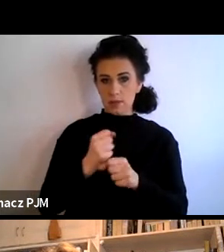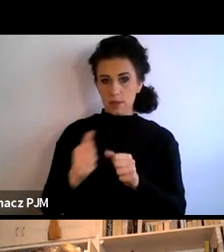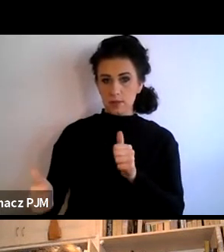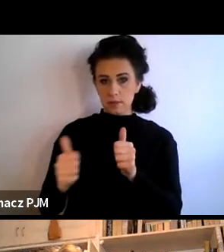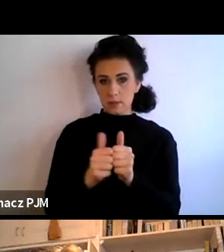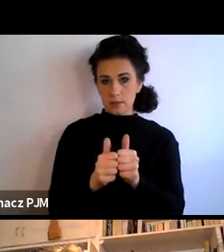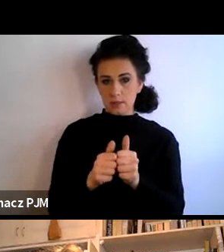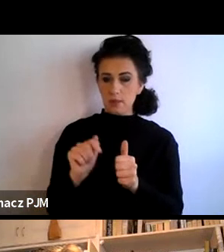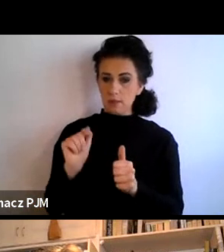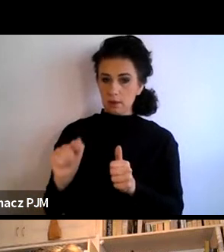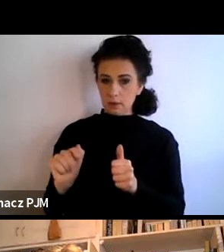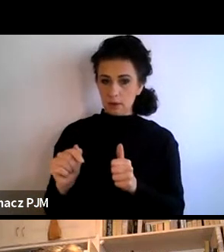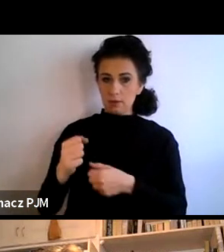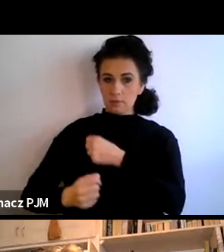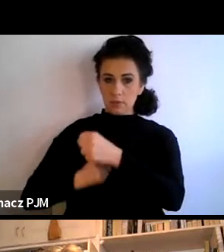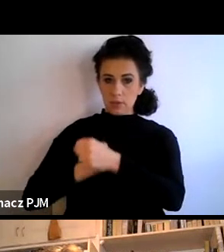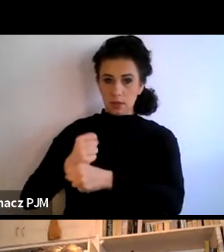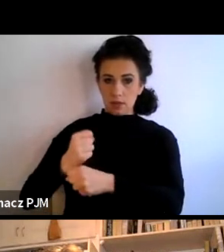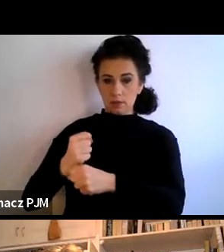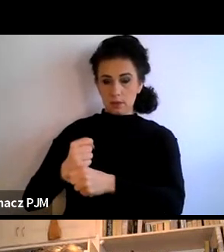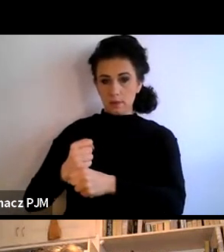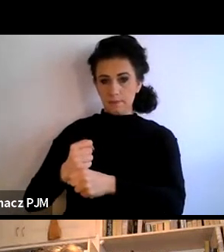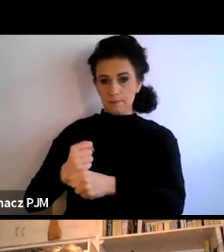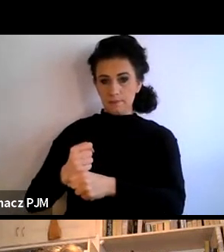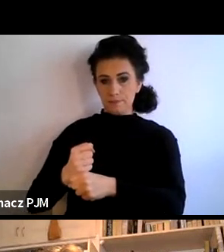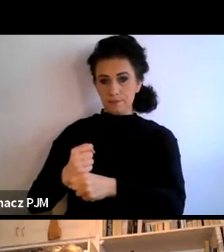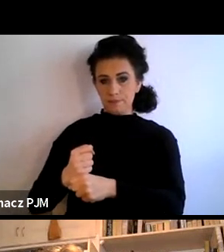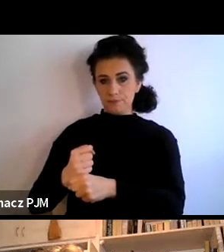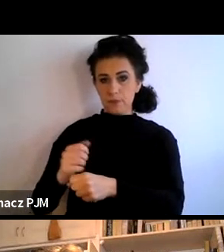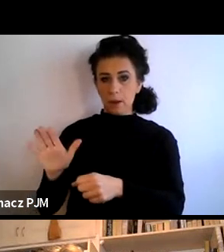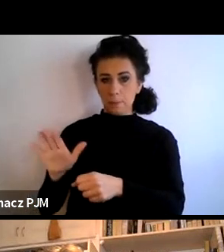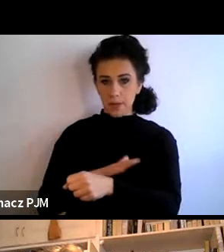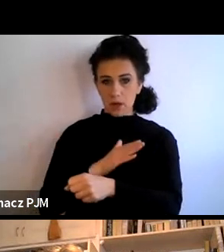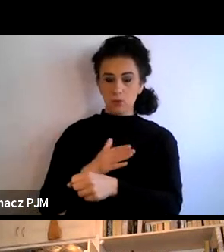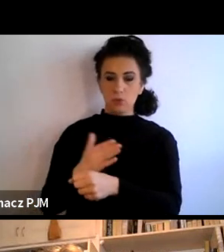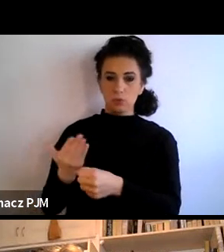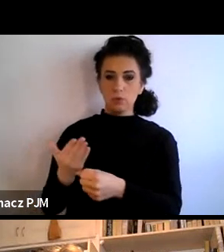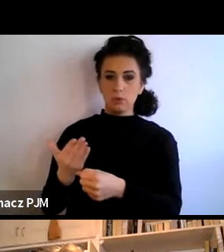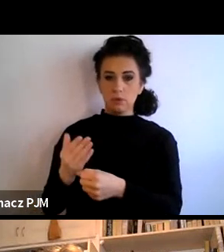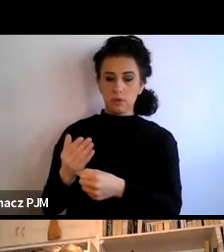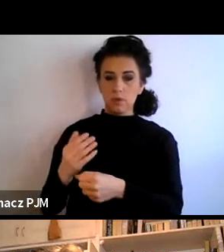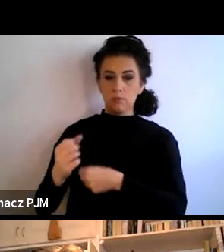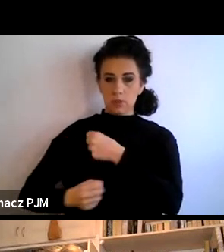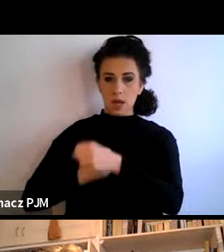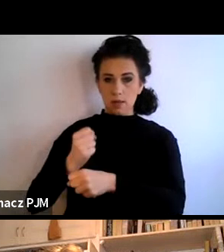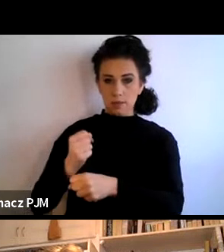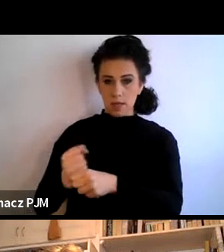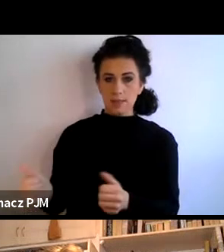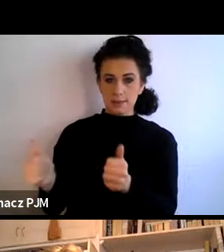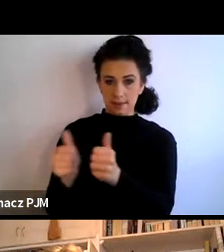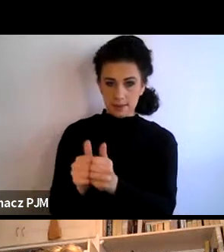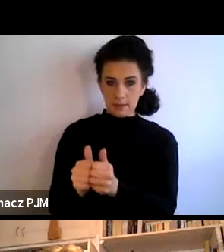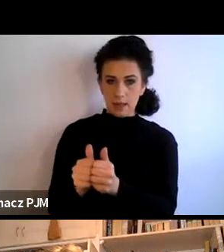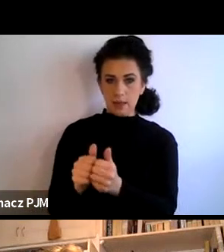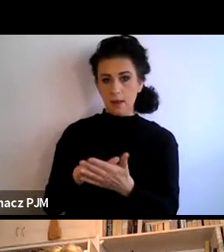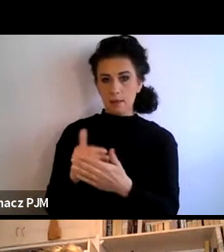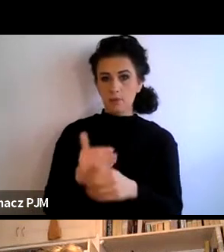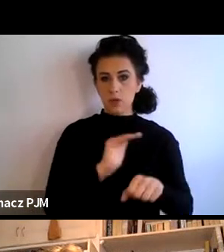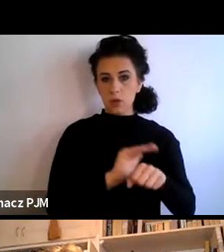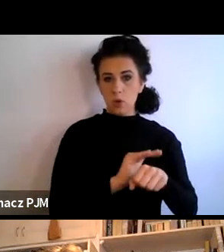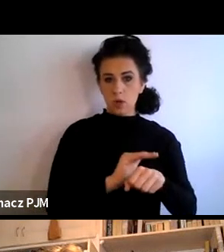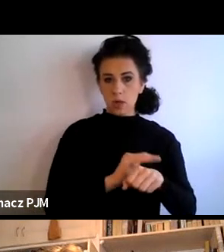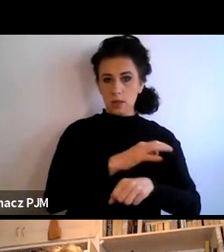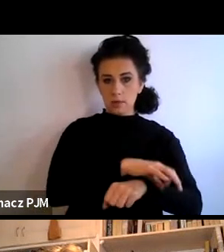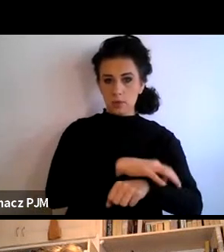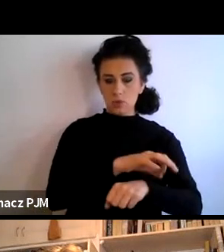który pracuje no, powiem tak, pełną parą, chociażby jako asystent taki osobisty w